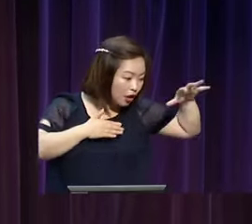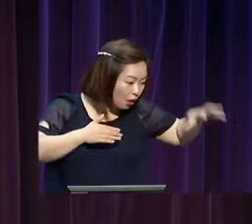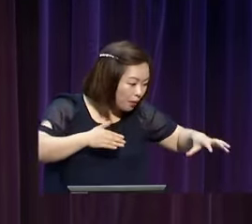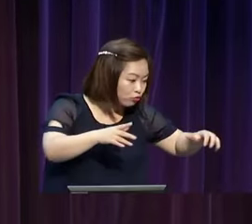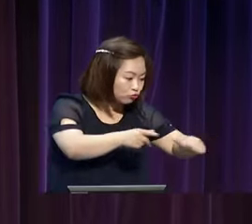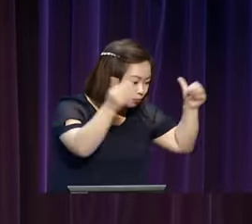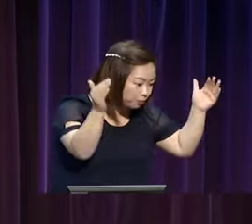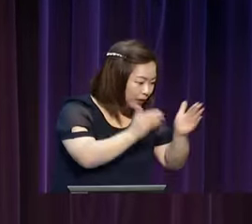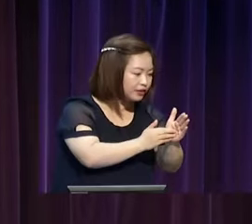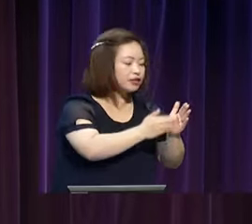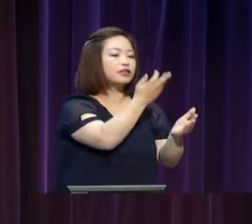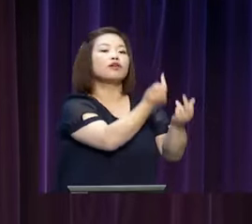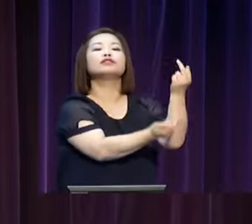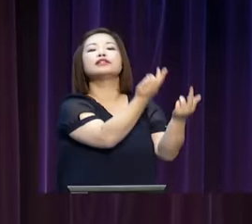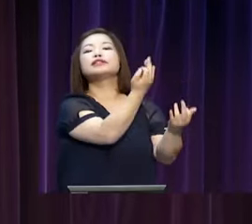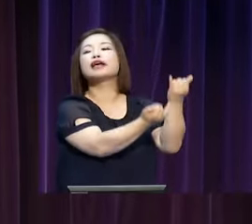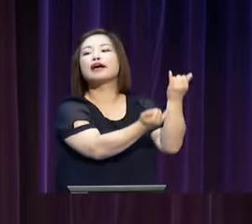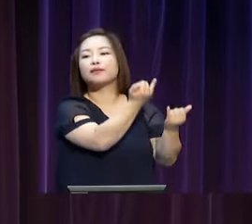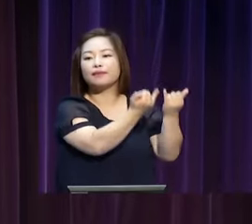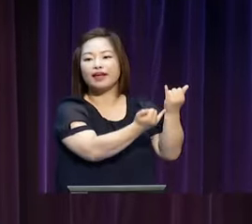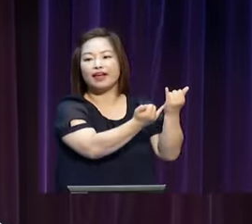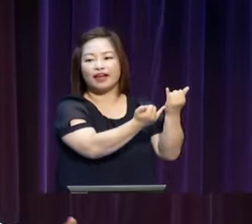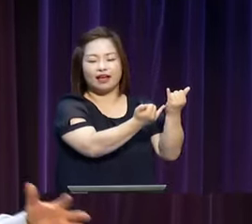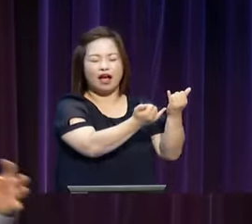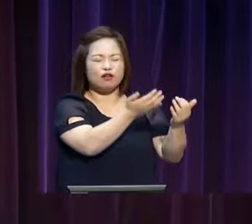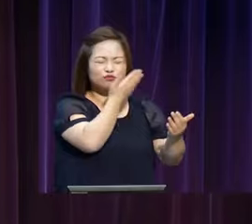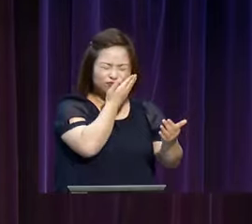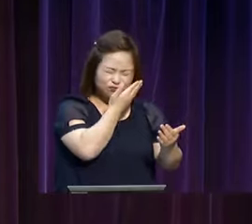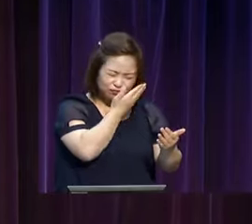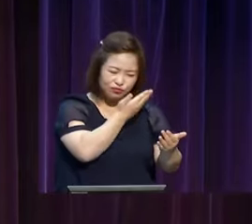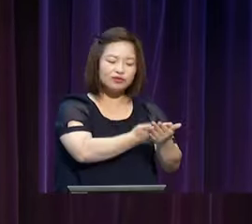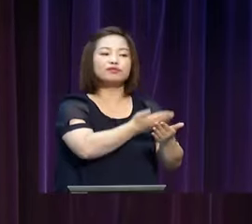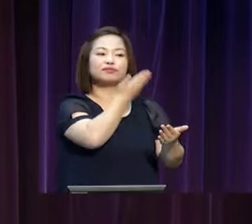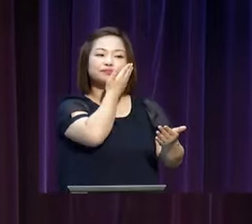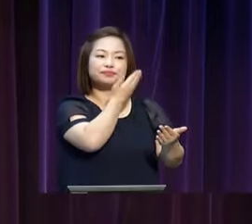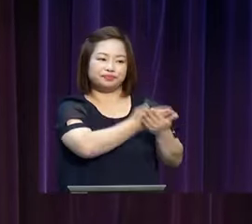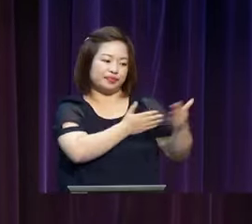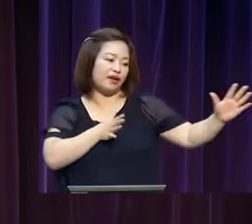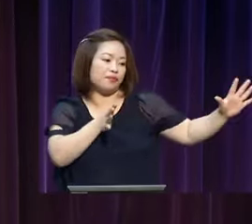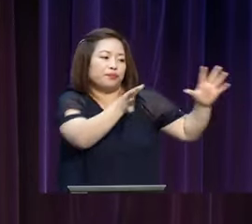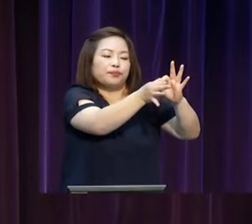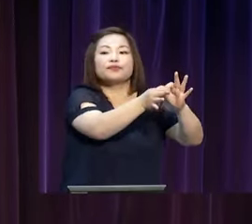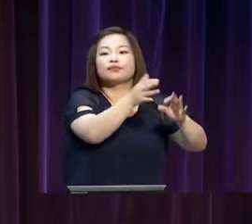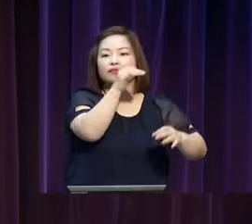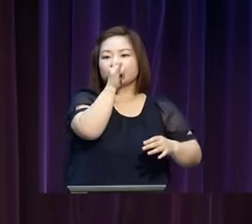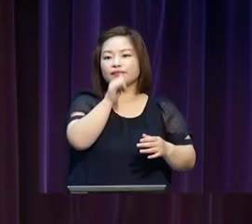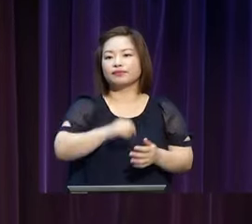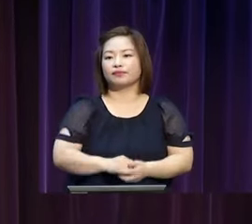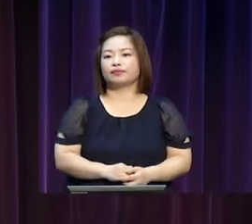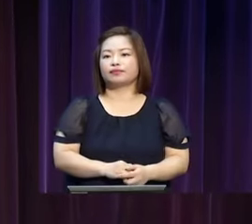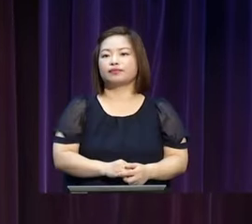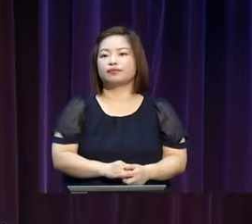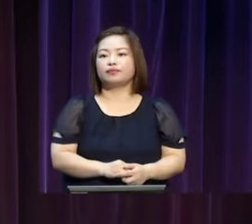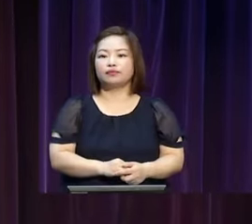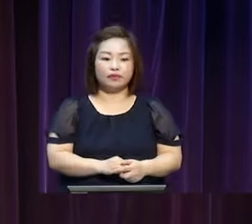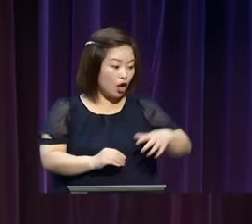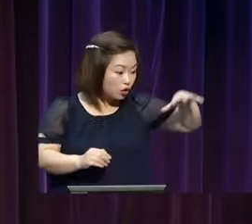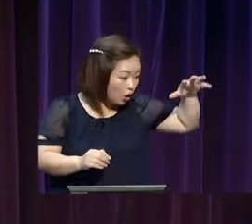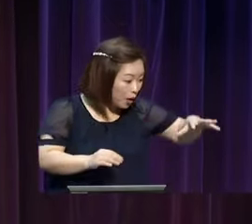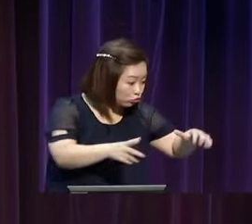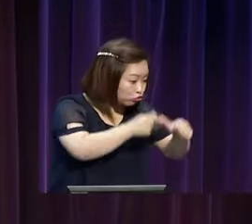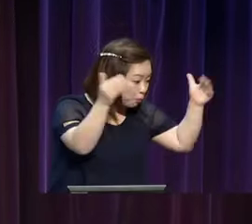형제 자매들을 통해서, 지체를 통해서 나한테까지 연결이 되는 거예요. 그러니까 옆에 있는